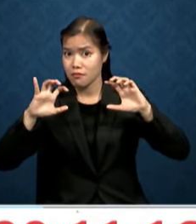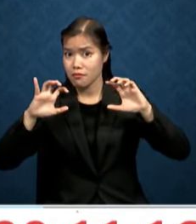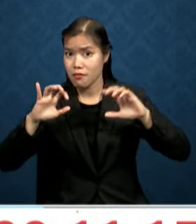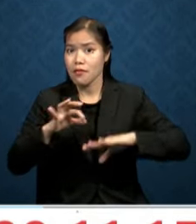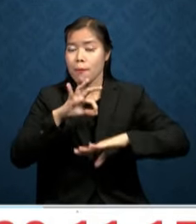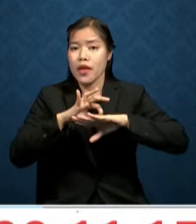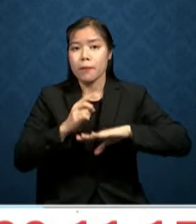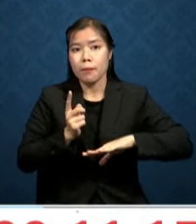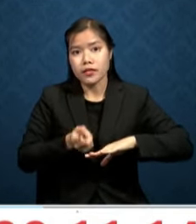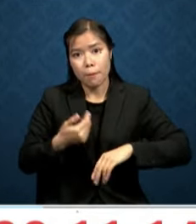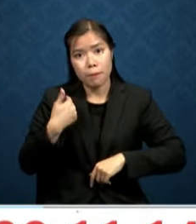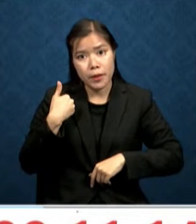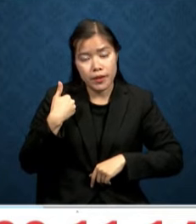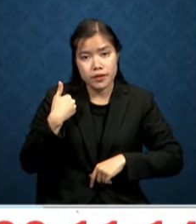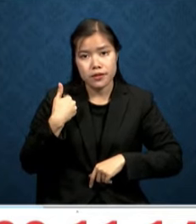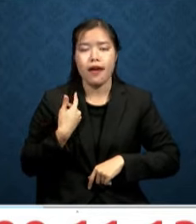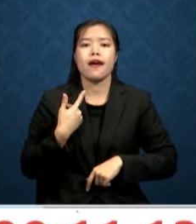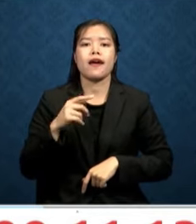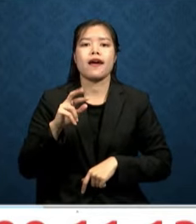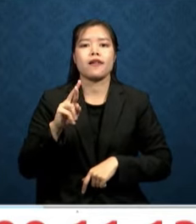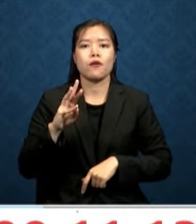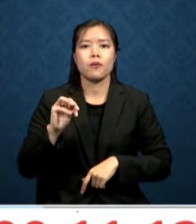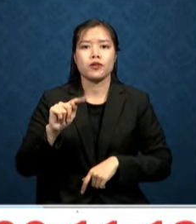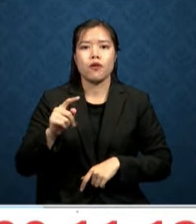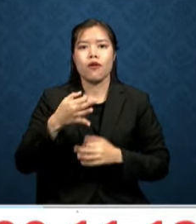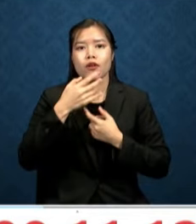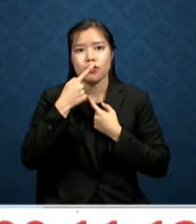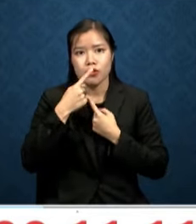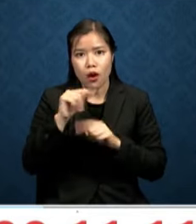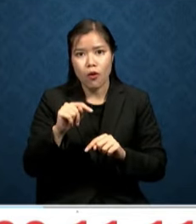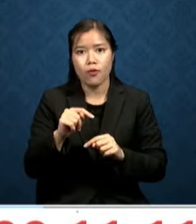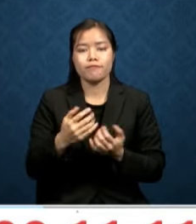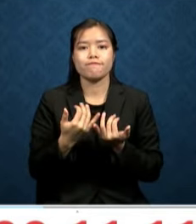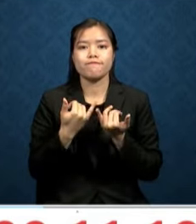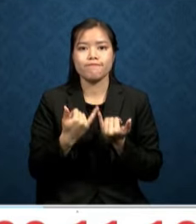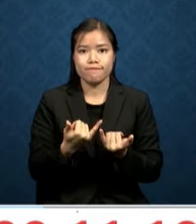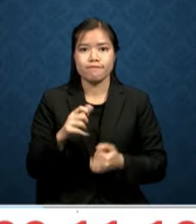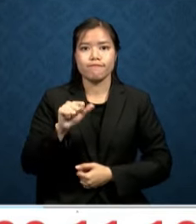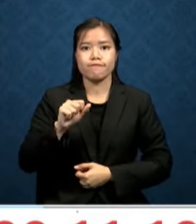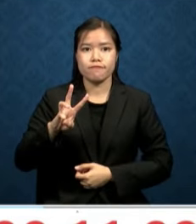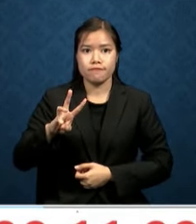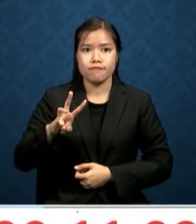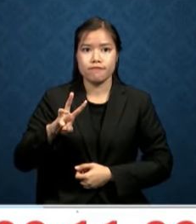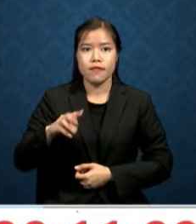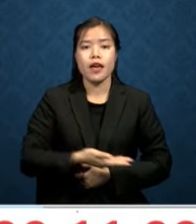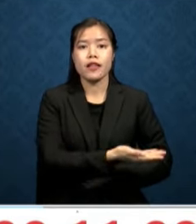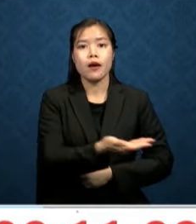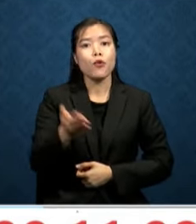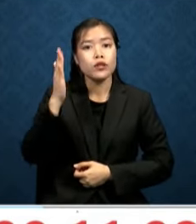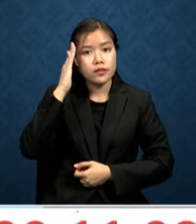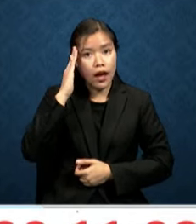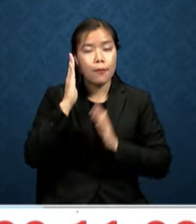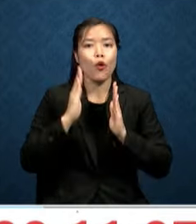มนตรีได้แถลงไขนะครับหรือชี้แจงให้กับทางสภาอุทิศสภาทราบหรือและรวมถึงประชาชน